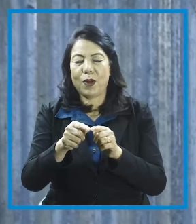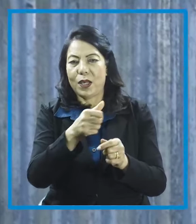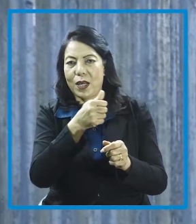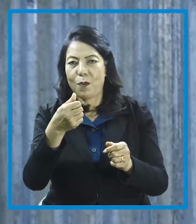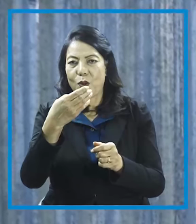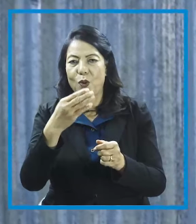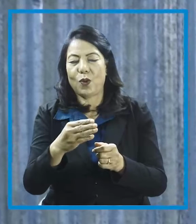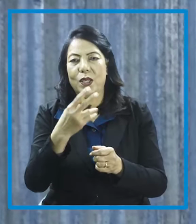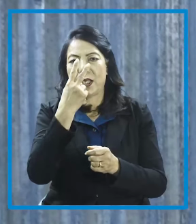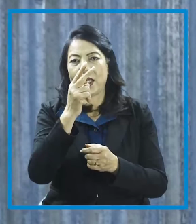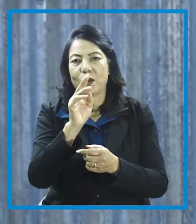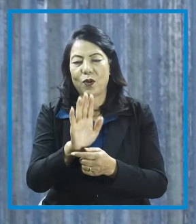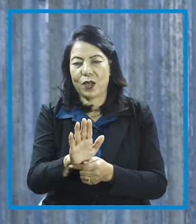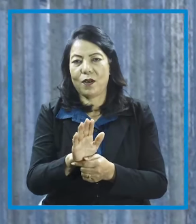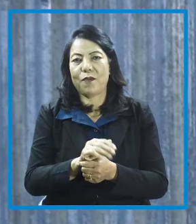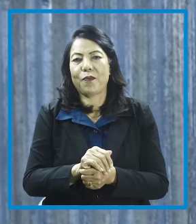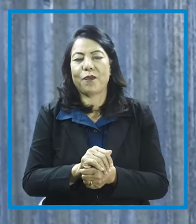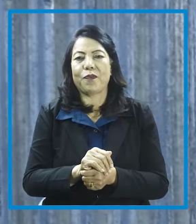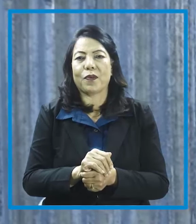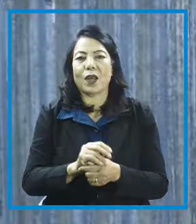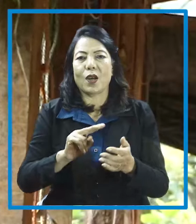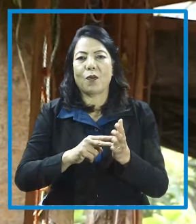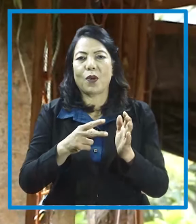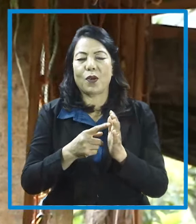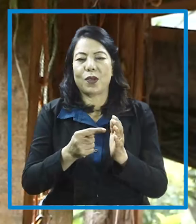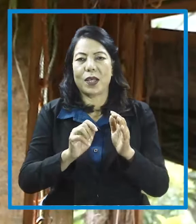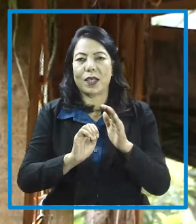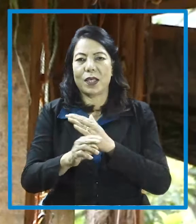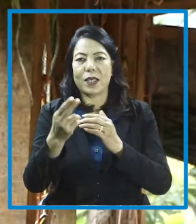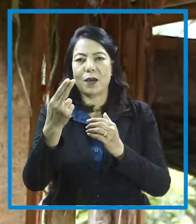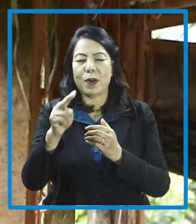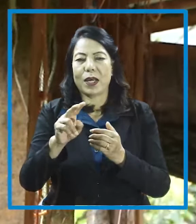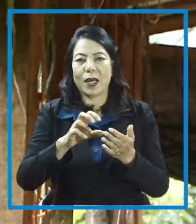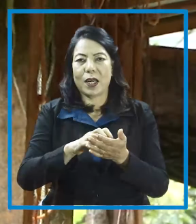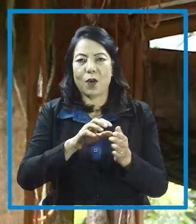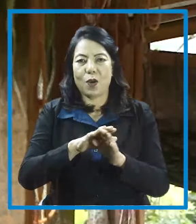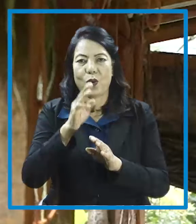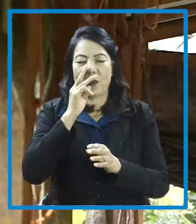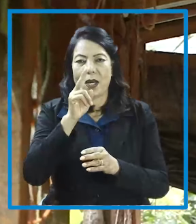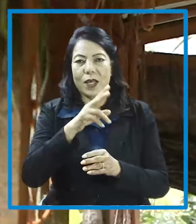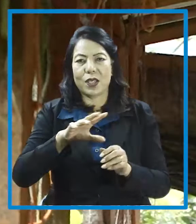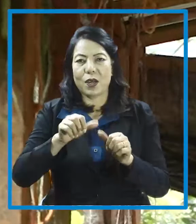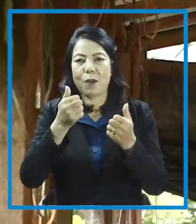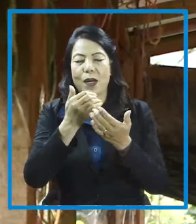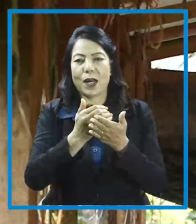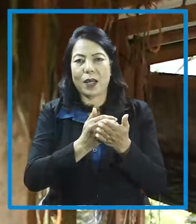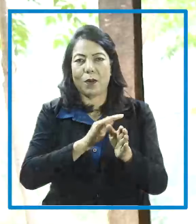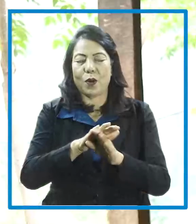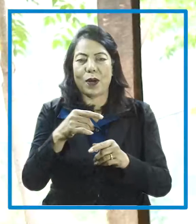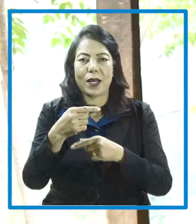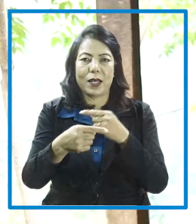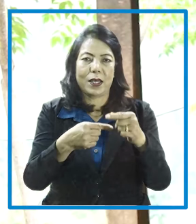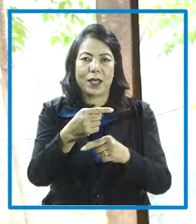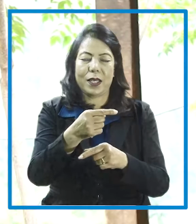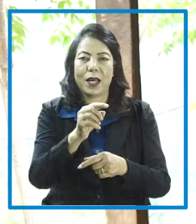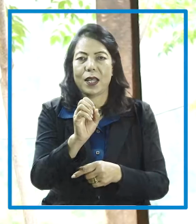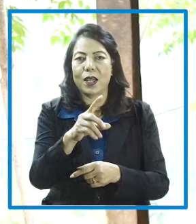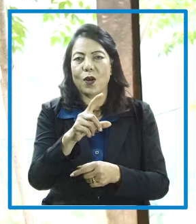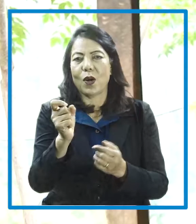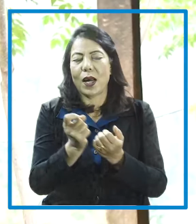लागि पनि उपयोगी हुने देखिएको छ। परियोजना सञ्चालन भएका स्थानमा यी सफल